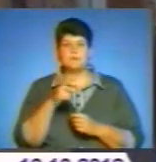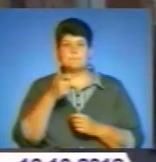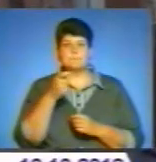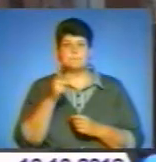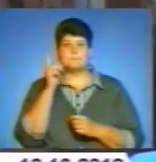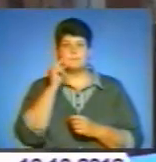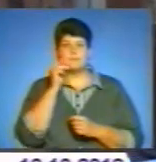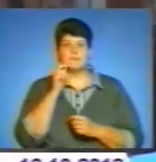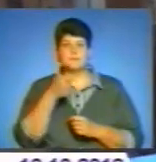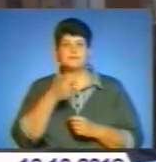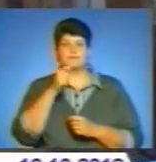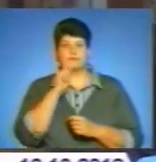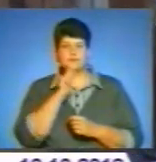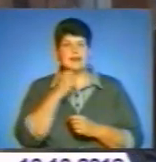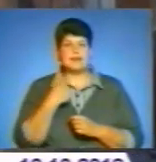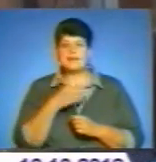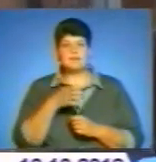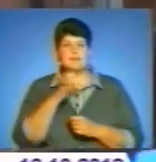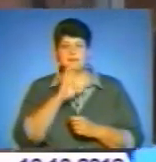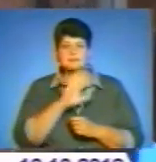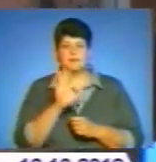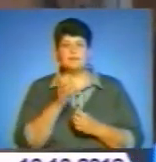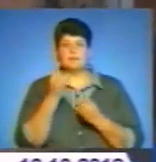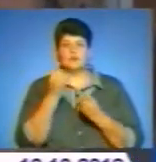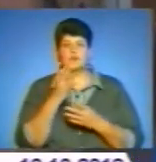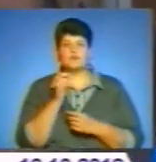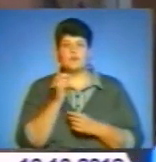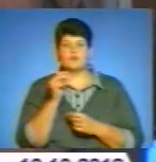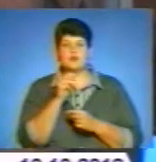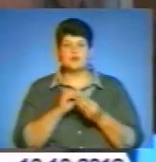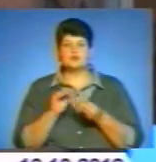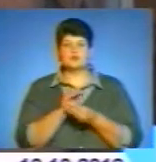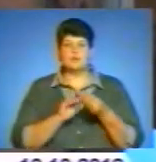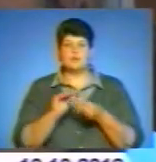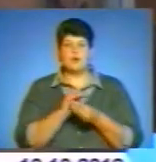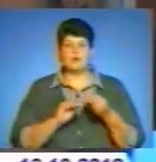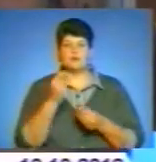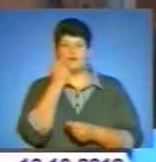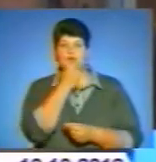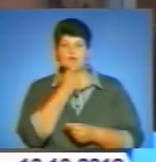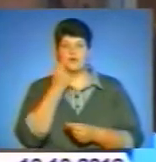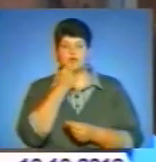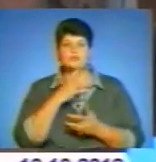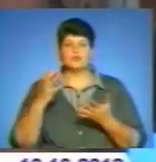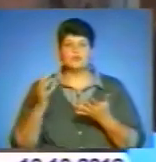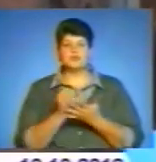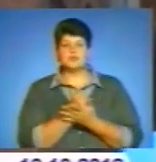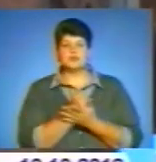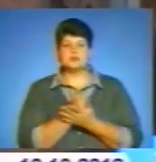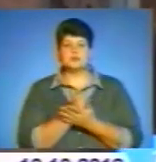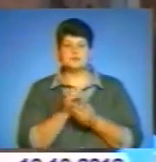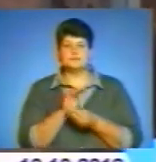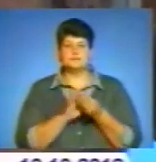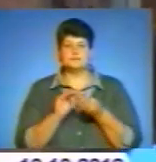Я не знаю. Негативно. Перше, що я завжди кожного ранку беру чайну ложечку меду. І я